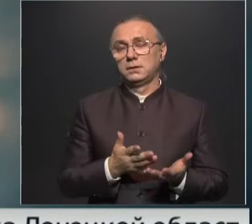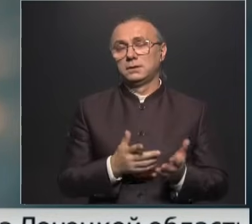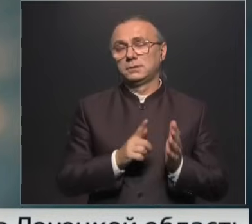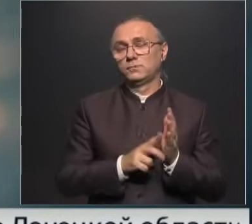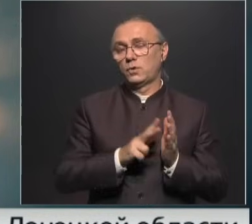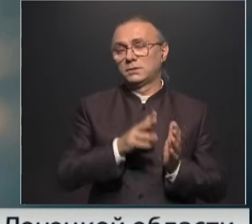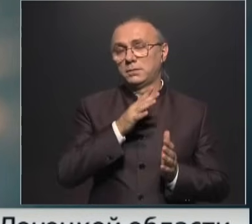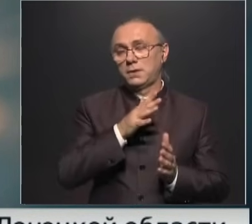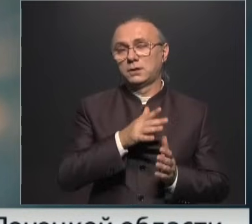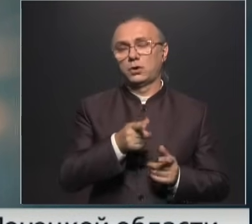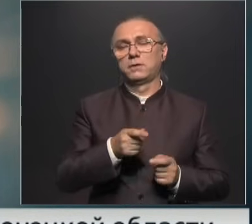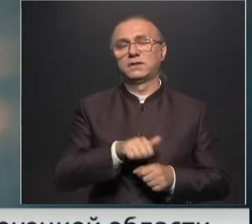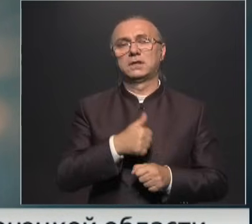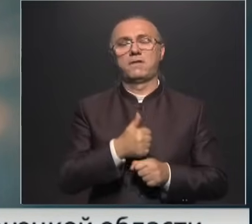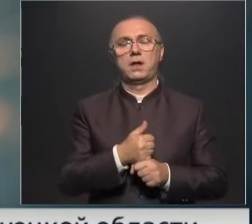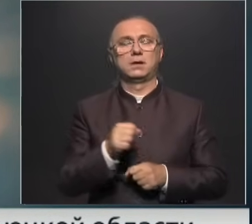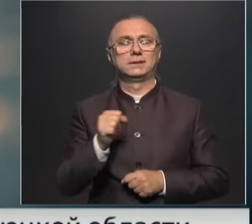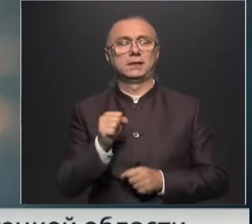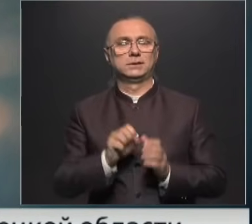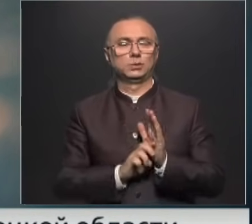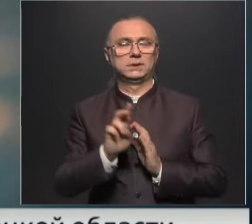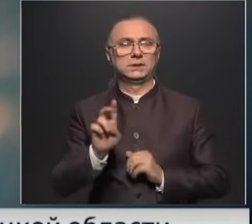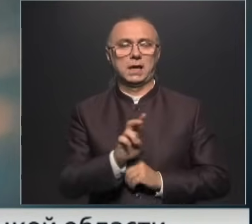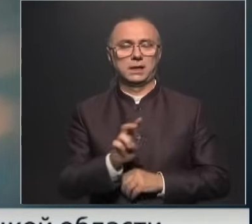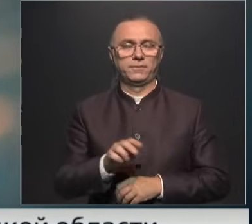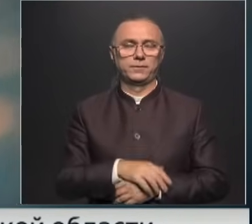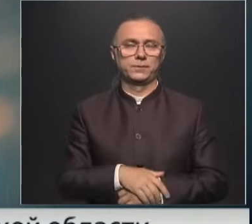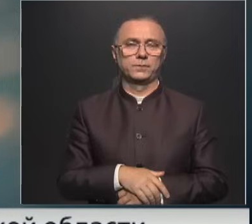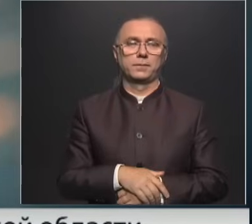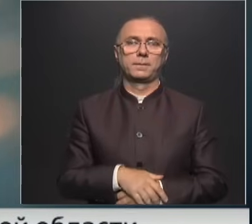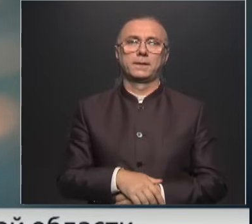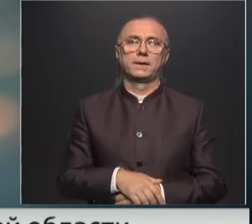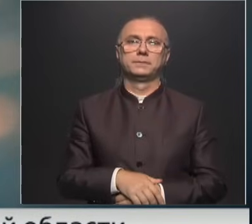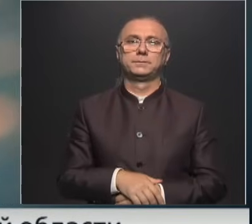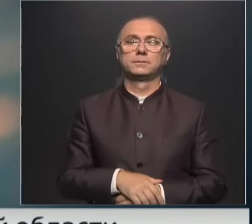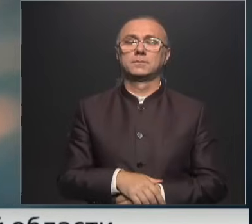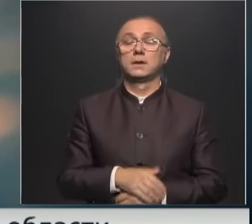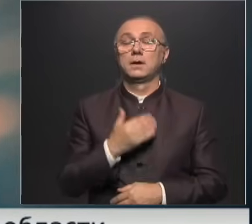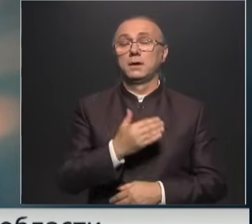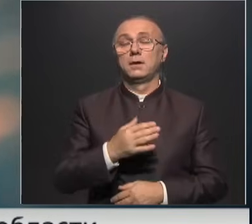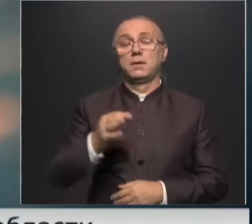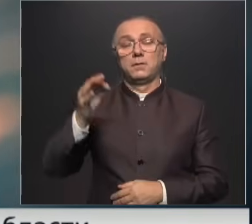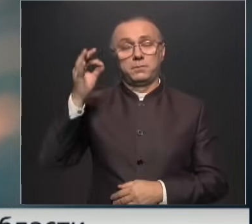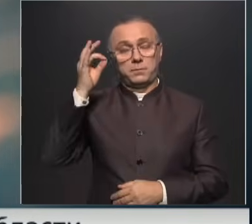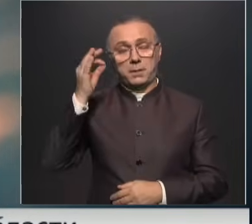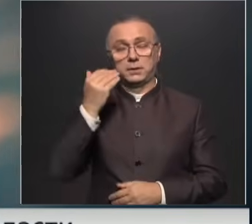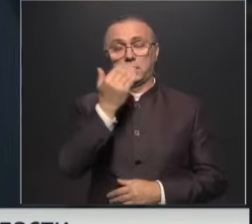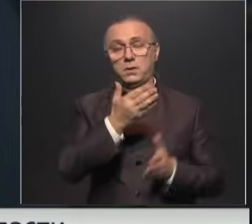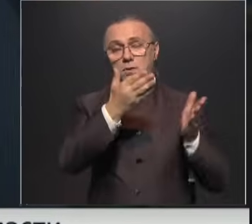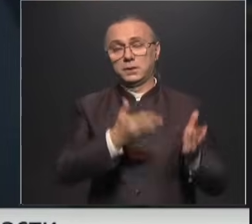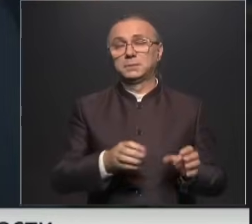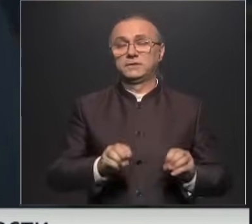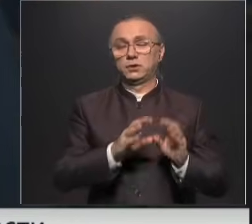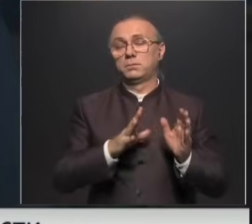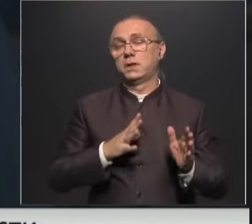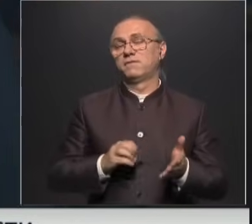Он умер 30 сентября 1567 года, а в 2003 году память святителя Александрийского Иоакима